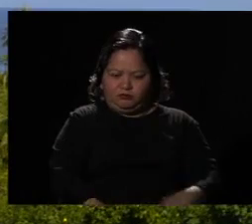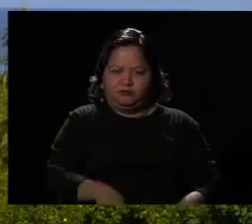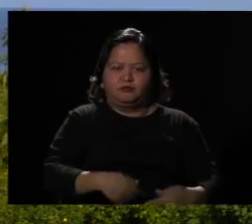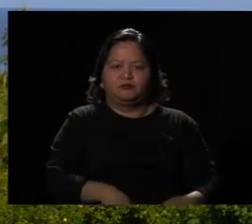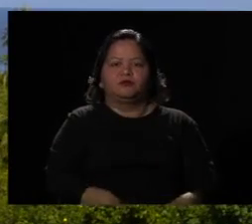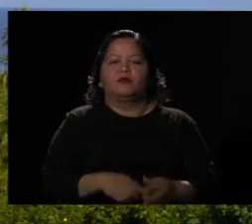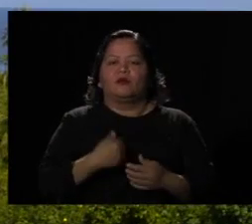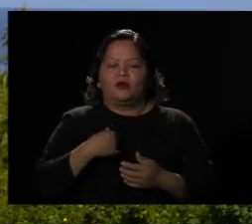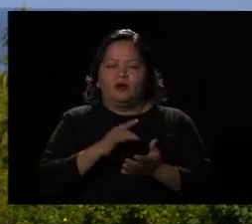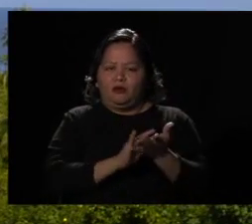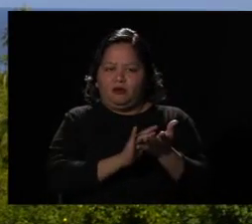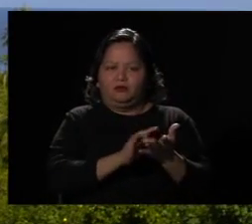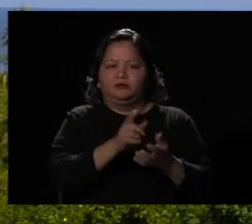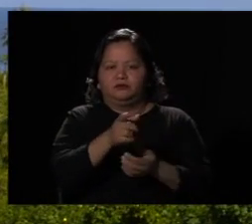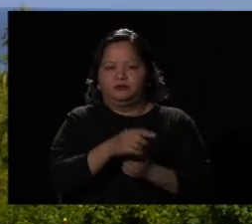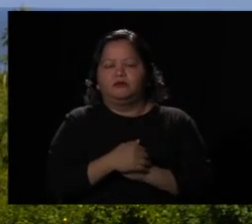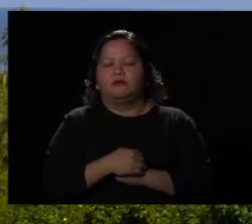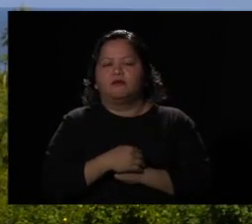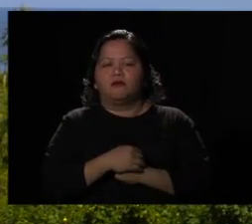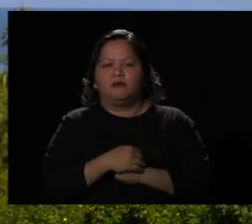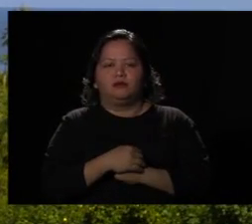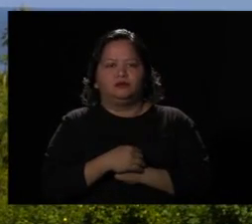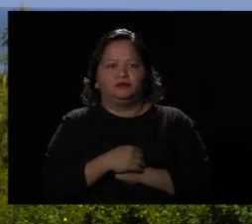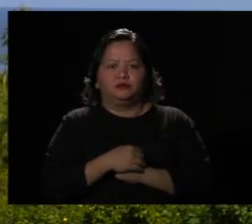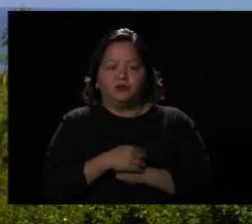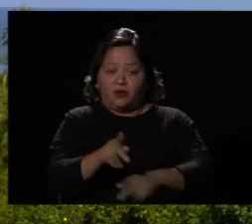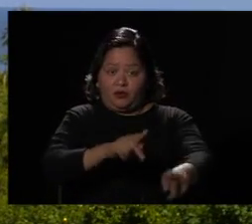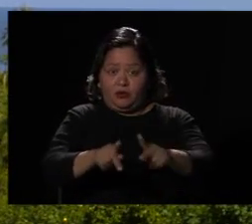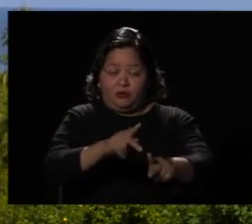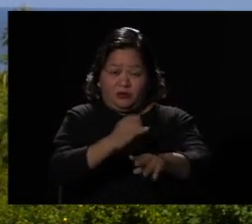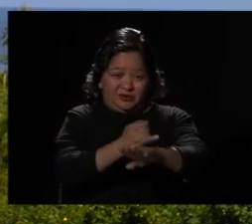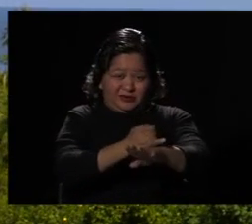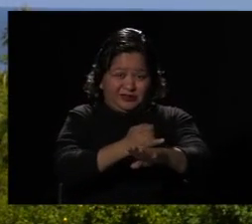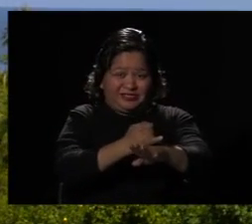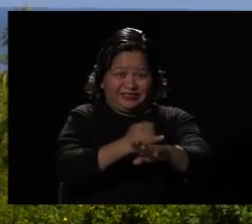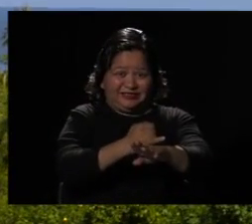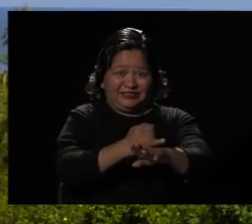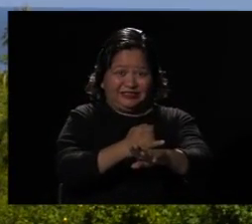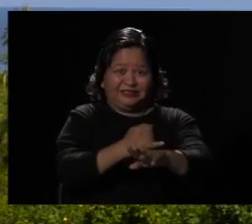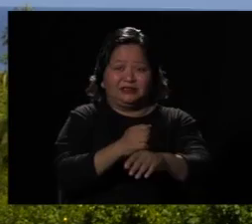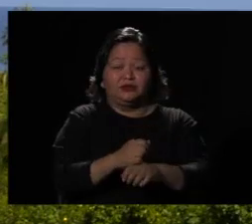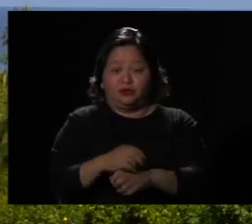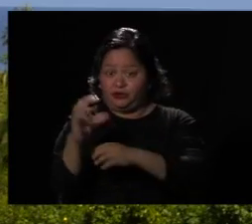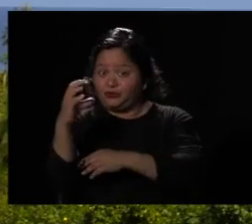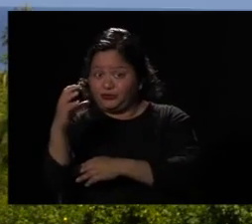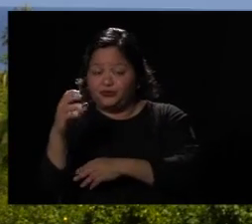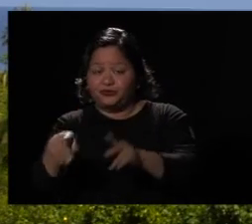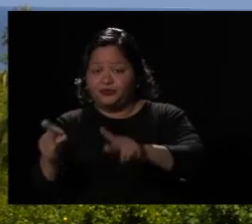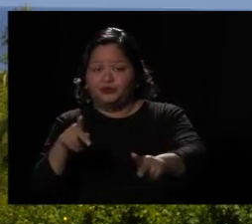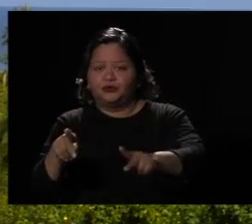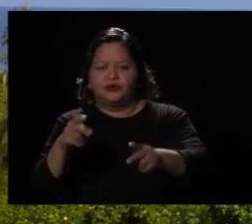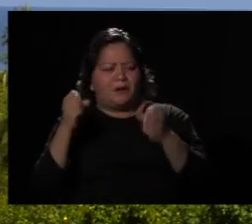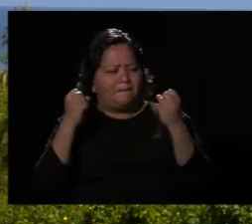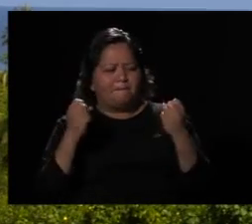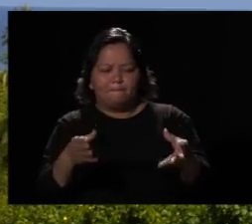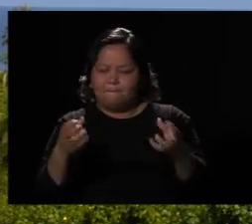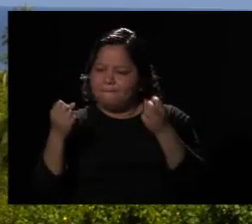Megay I taw-taw-tano siha amot niha ni ginin I tinanum siha gi itano niha.